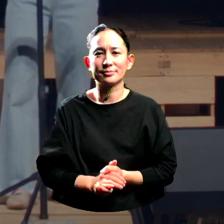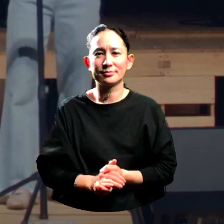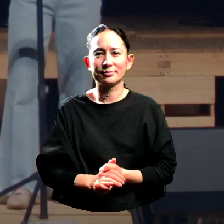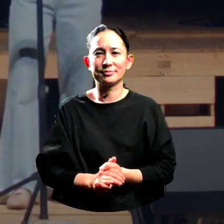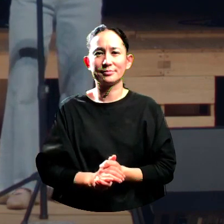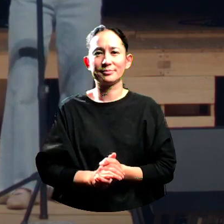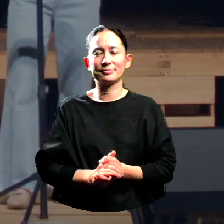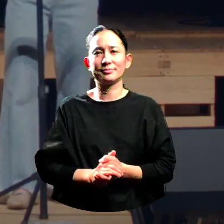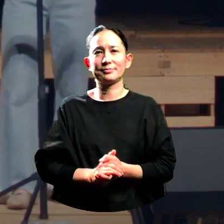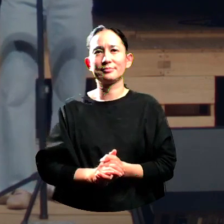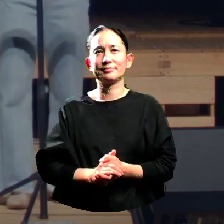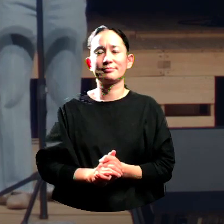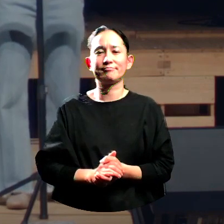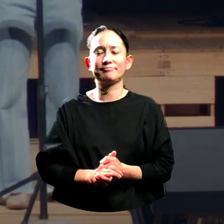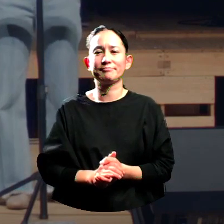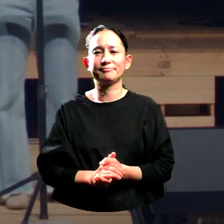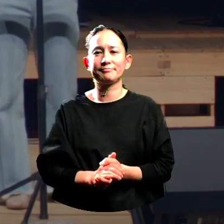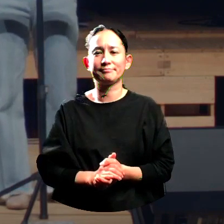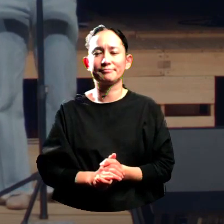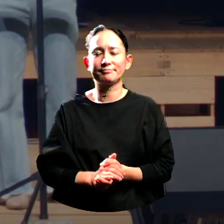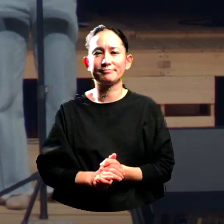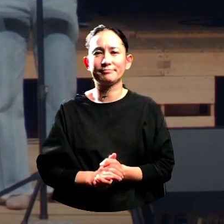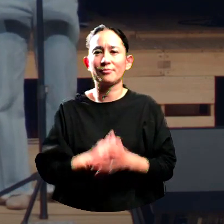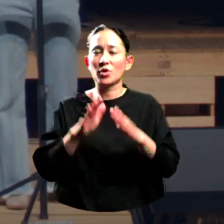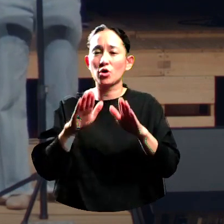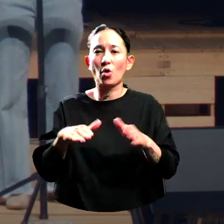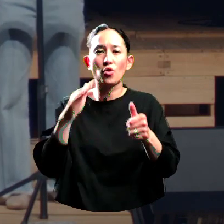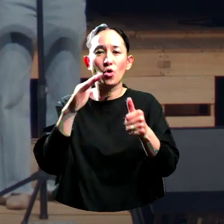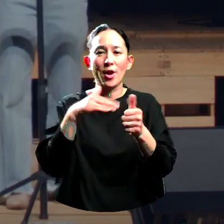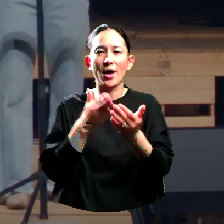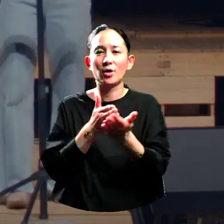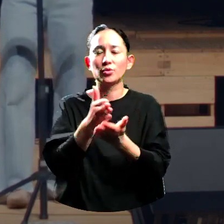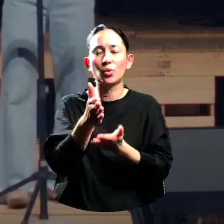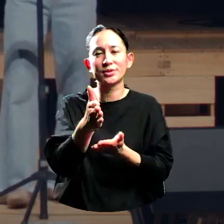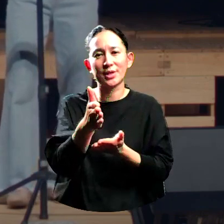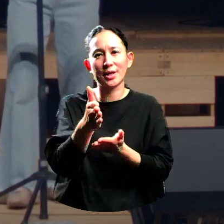listen while you keep your eyes closed. 今日の礼拝を通して、